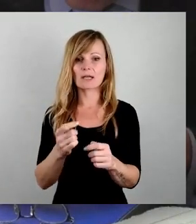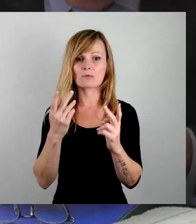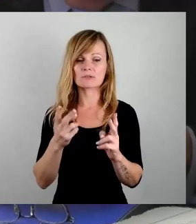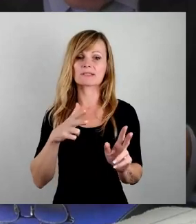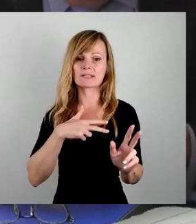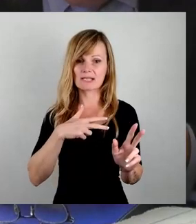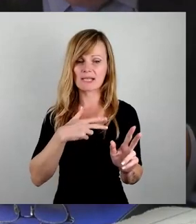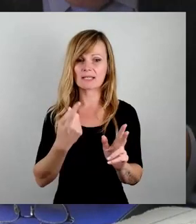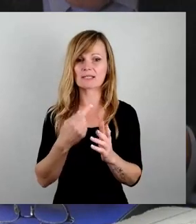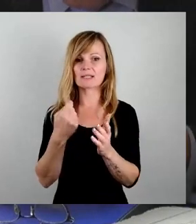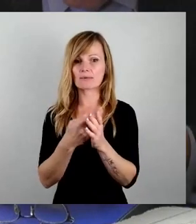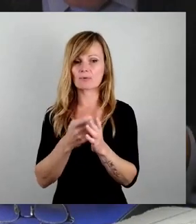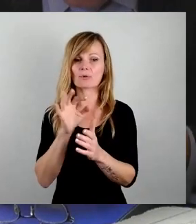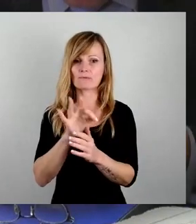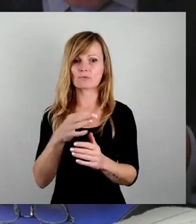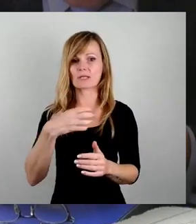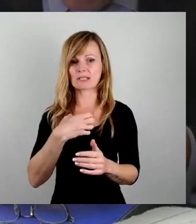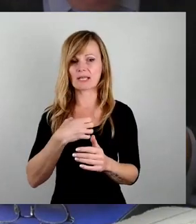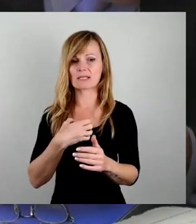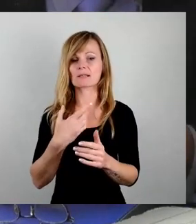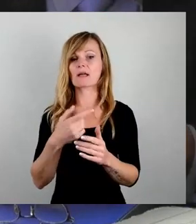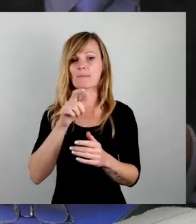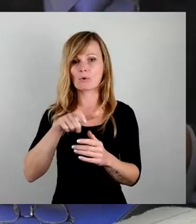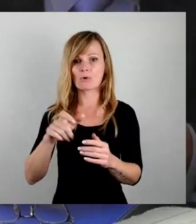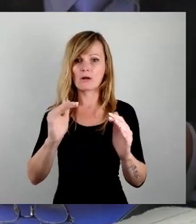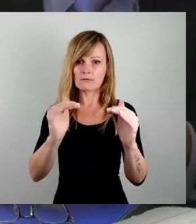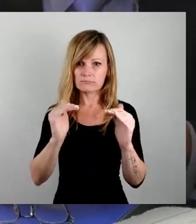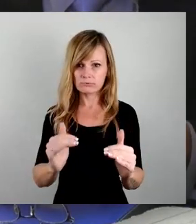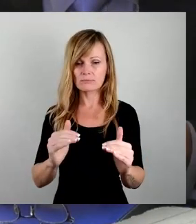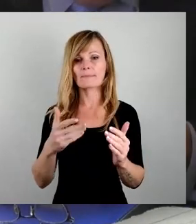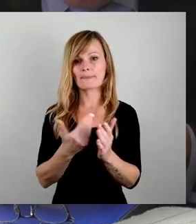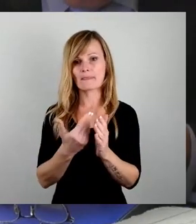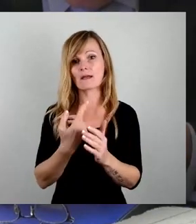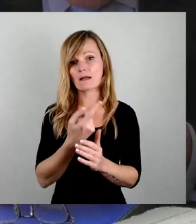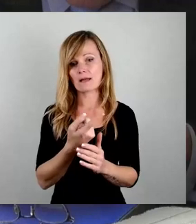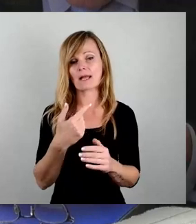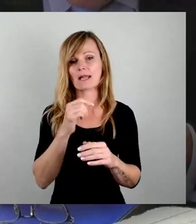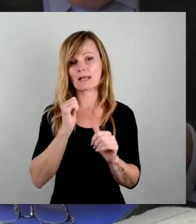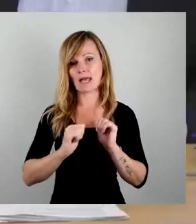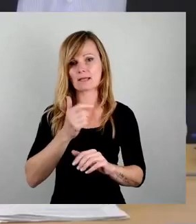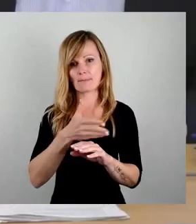Bürger niedrig zu halten, der leider abgelehnt wurde. Daher unsere Enthaltung bei der Ursprungsvorlage. Danke.